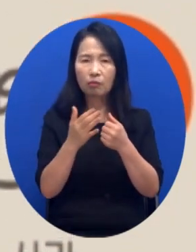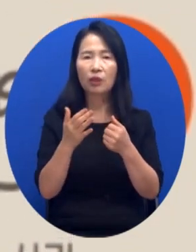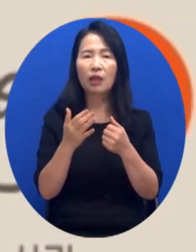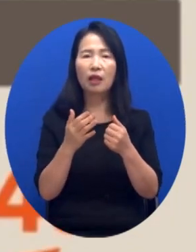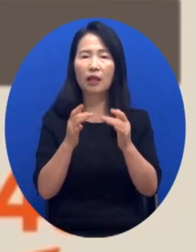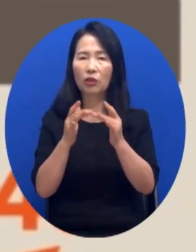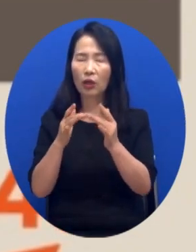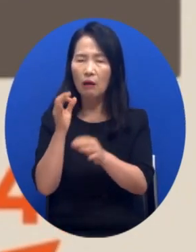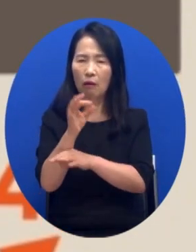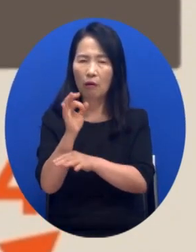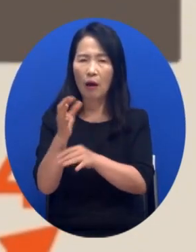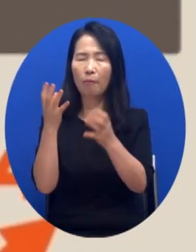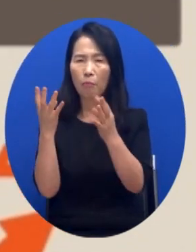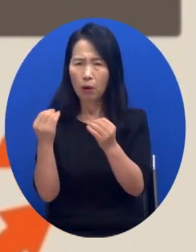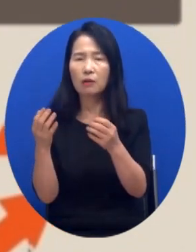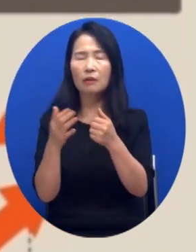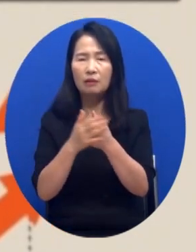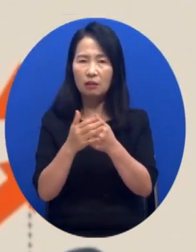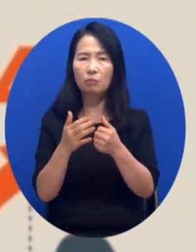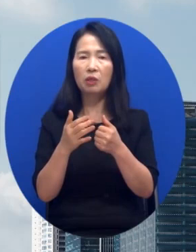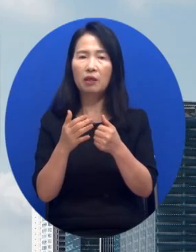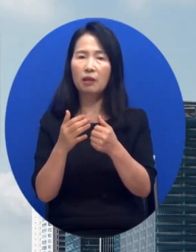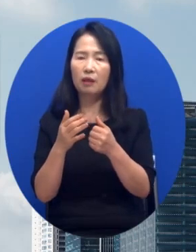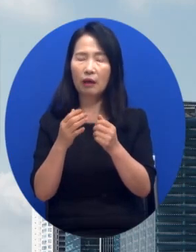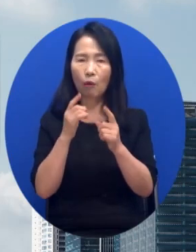다른 풍경을 보이고 있다고 전했습니다.